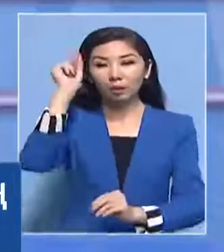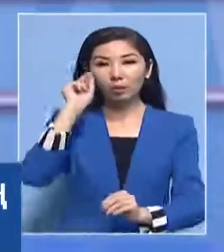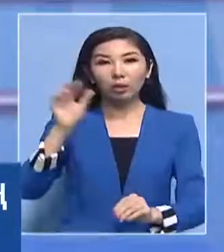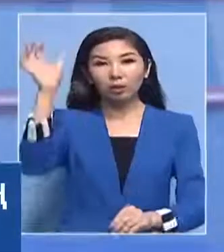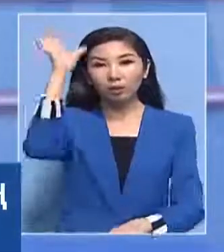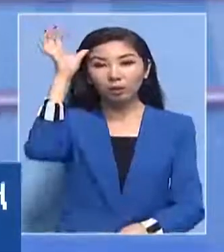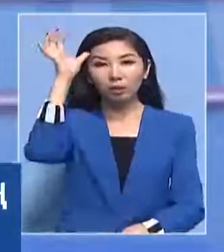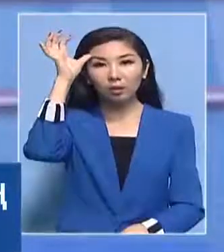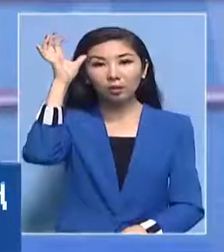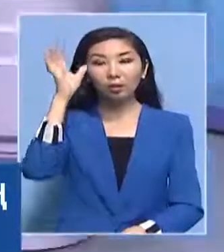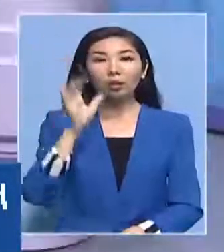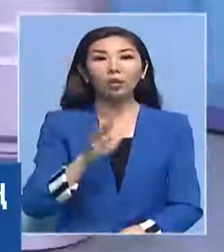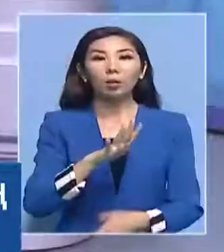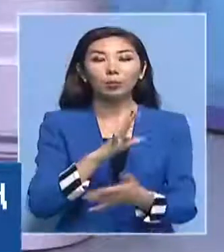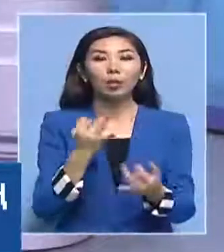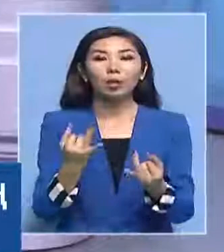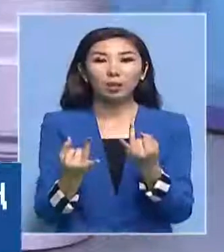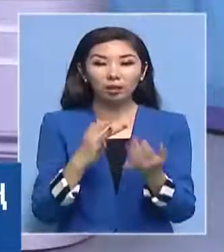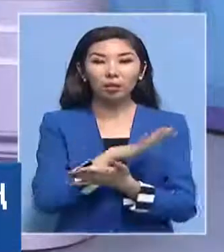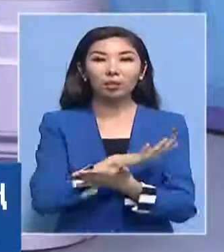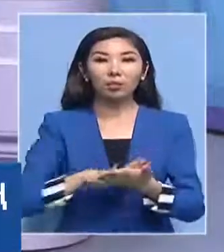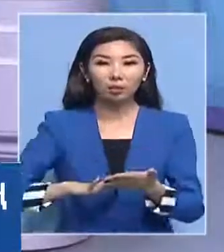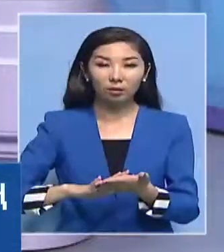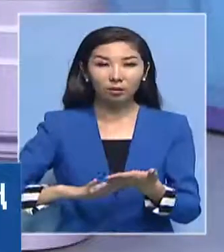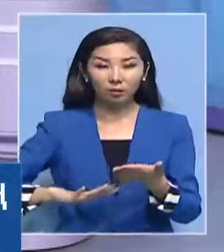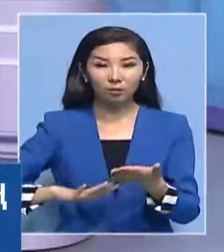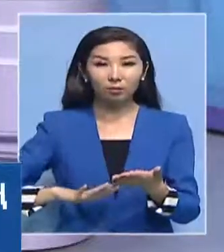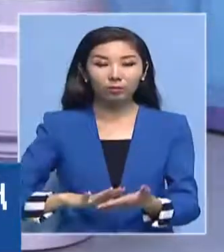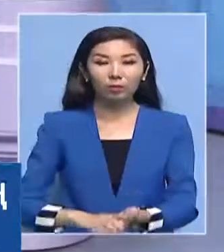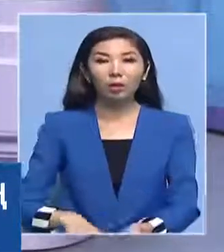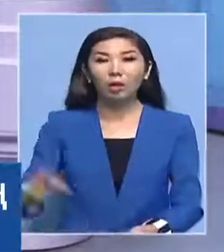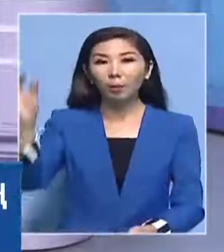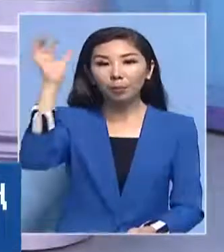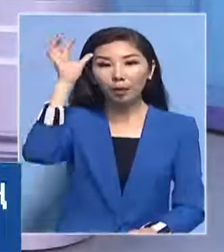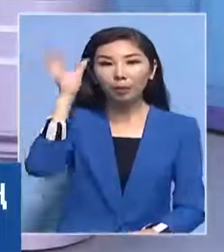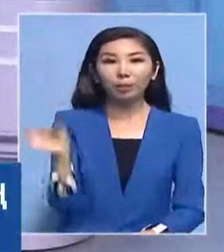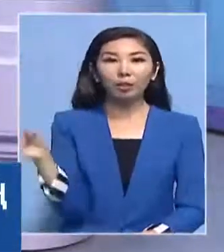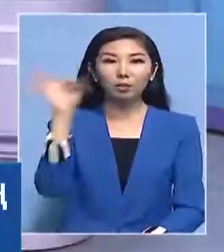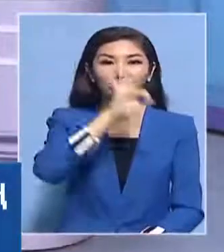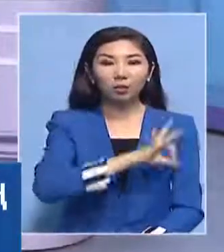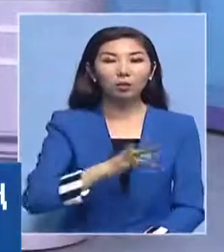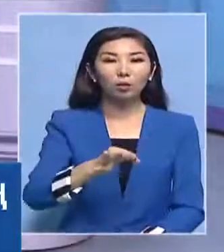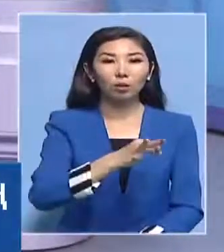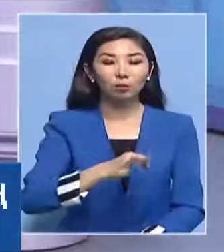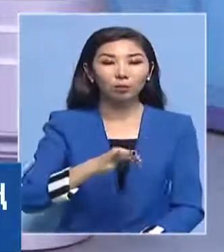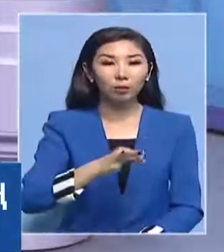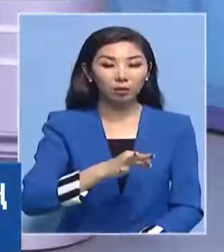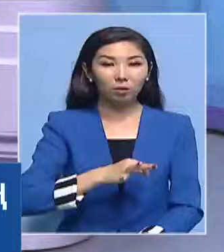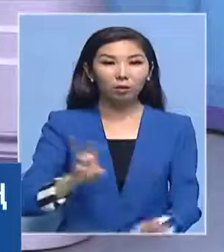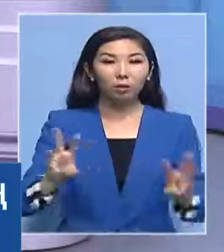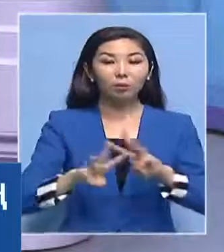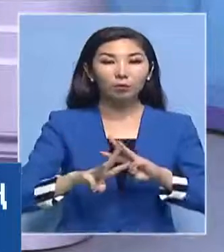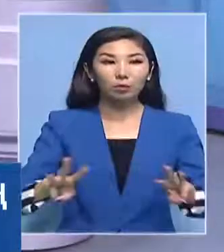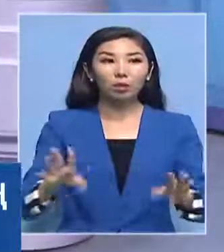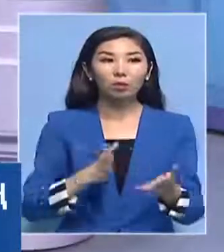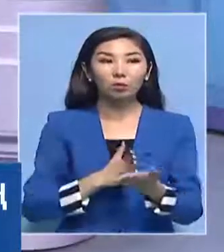саласында Гүлжанат есетіңіз. Алып қосарыңыз болса осыған қатысты. Жақсы, білім бас Қазақстан облыстық білім және ғылым қызметкерлері